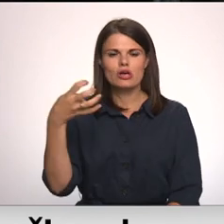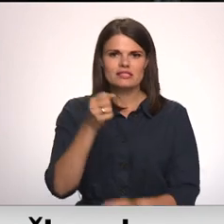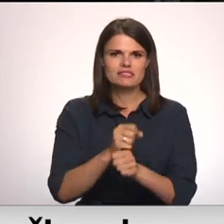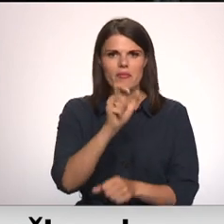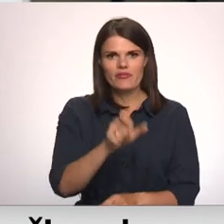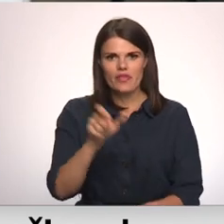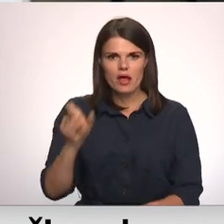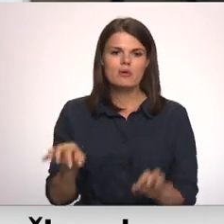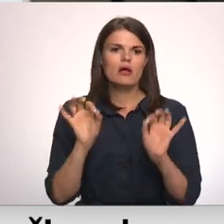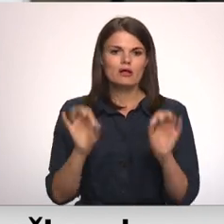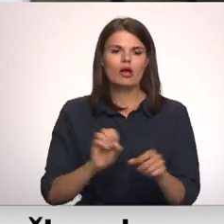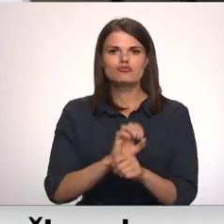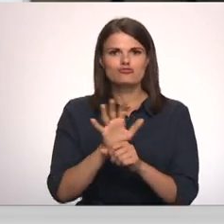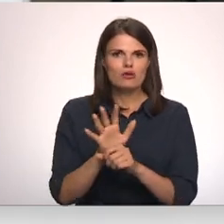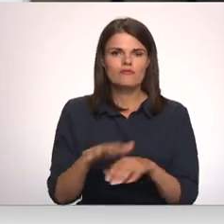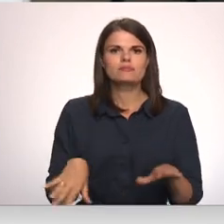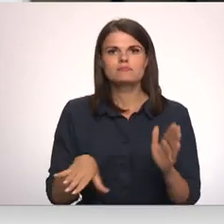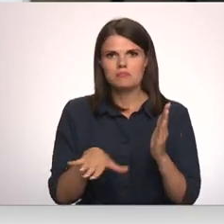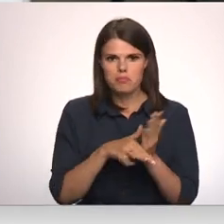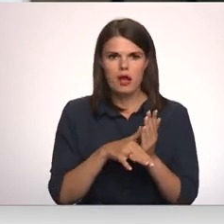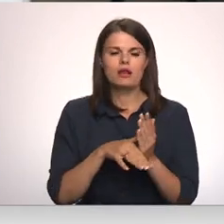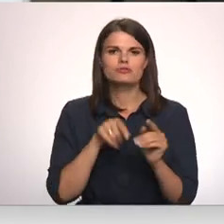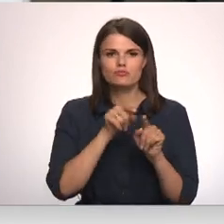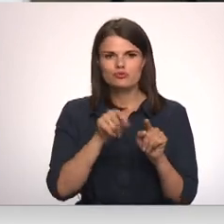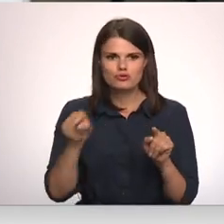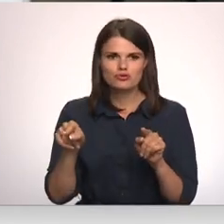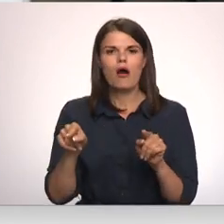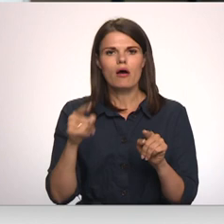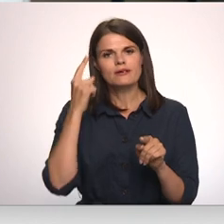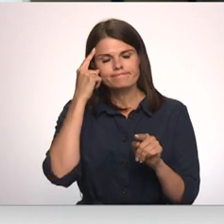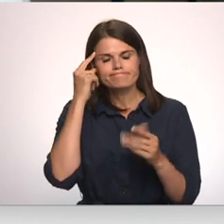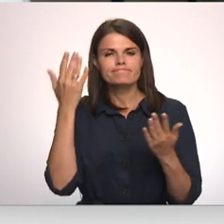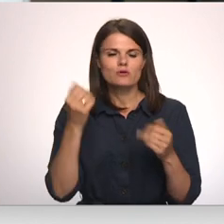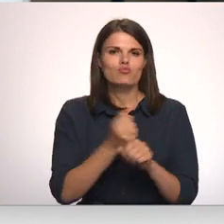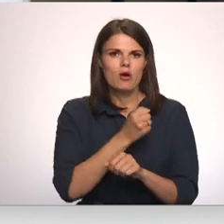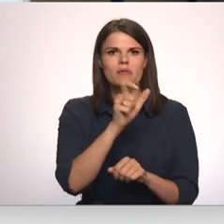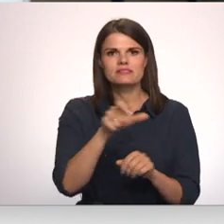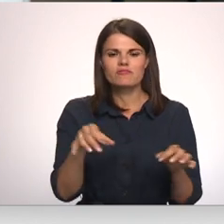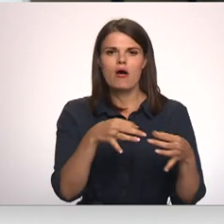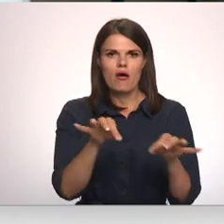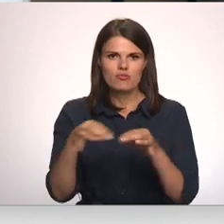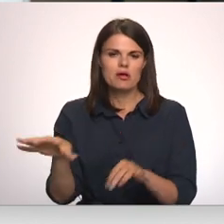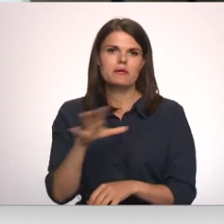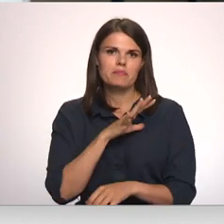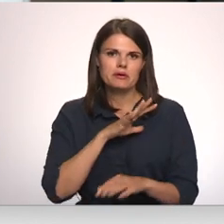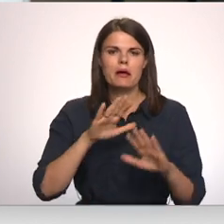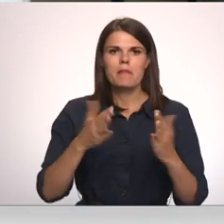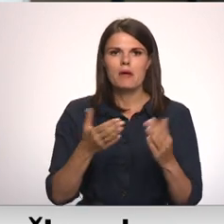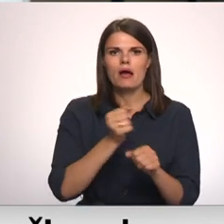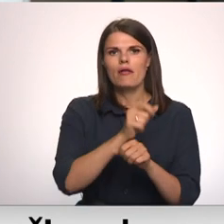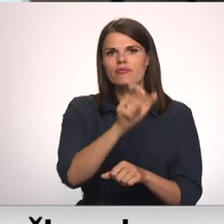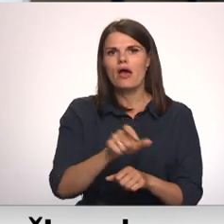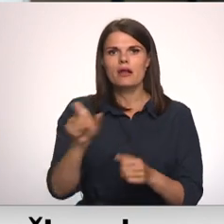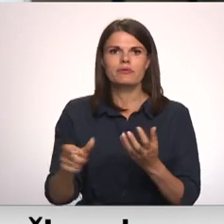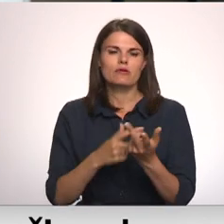Covid ir palīdzējis, tik galā arī ar atsevišķām šādiem efektivitātes jautājumiem, bet darbinieku skaits ir